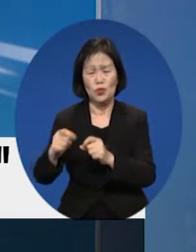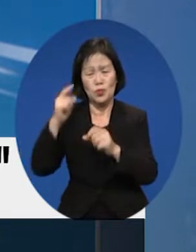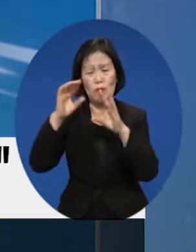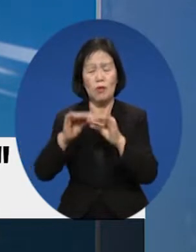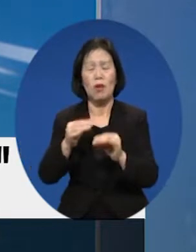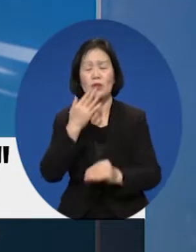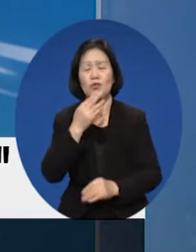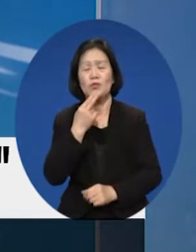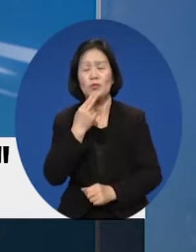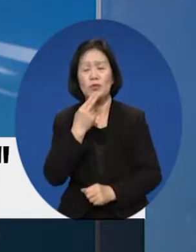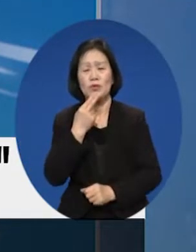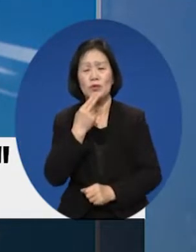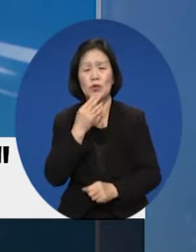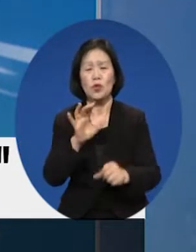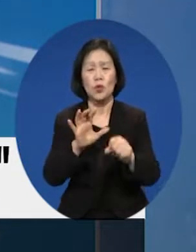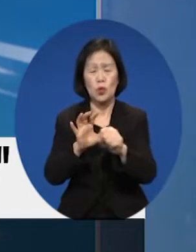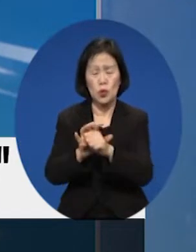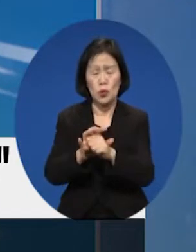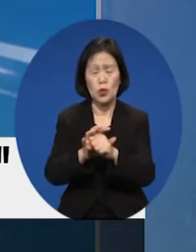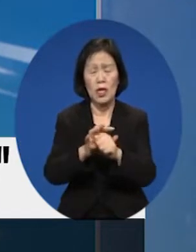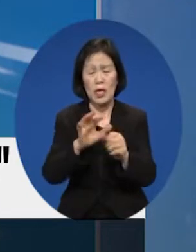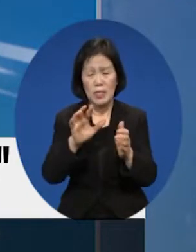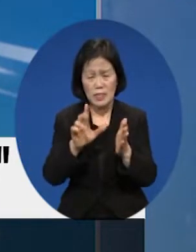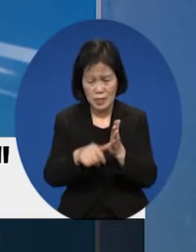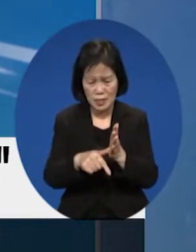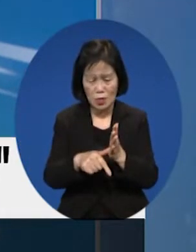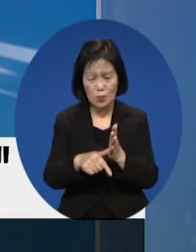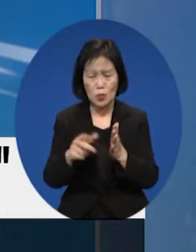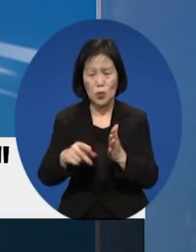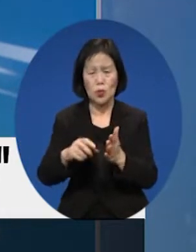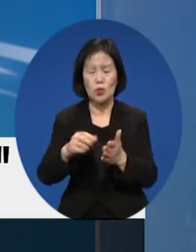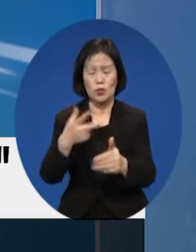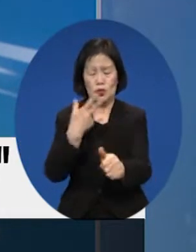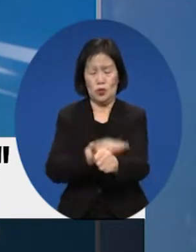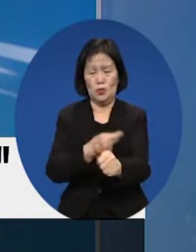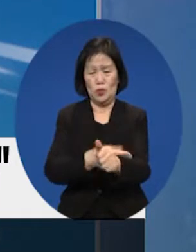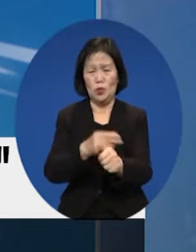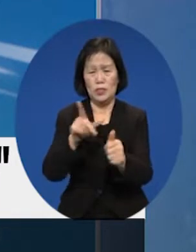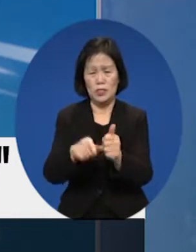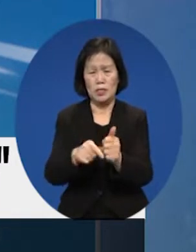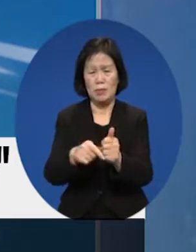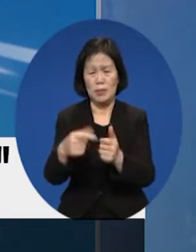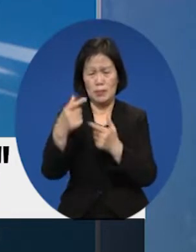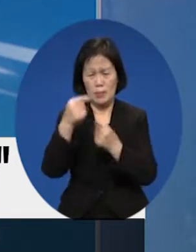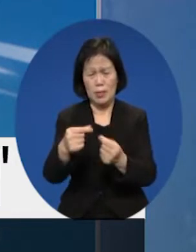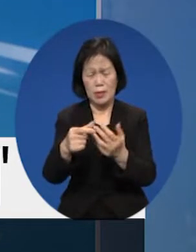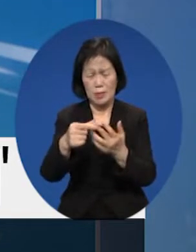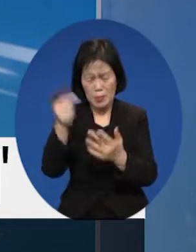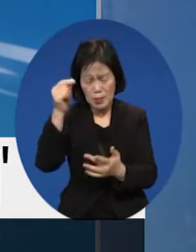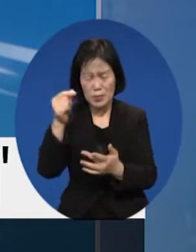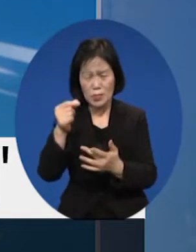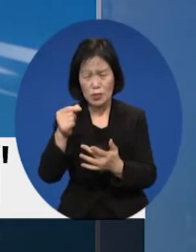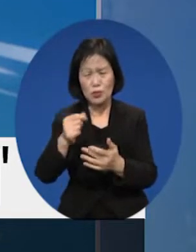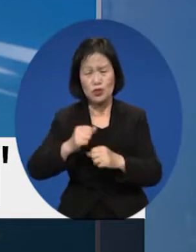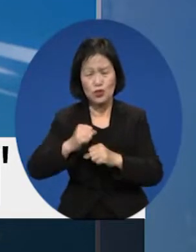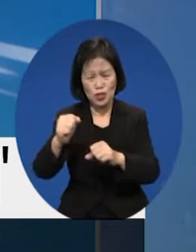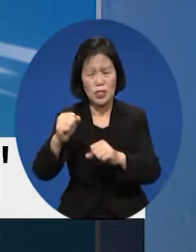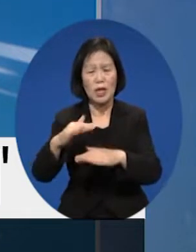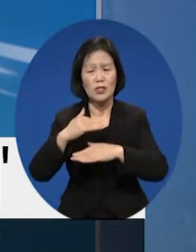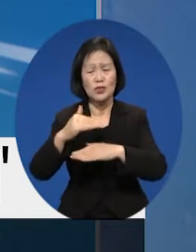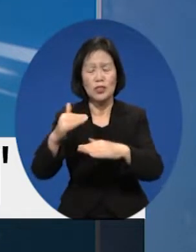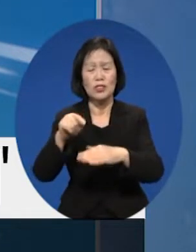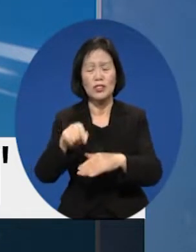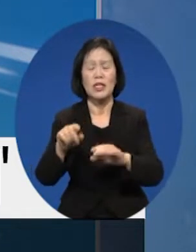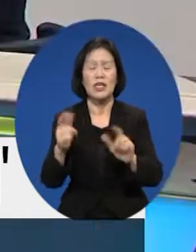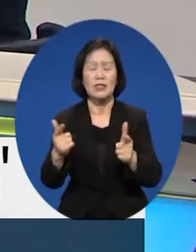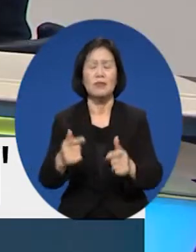수 없고 이 코로나 요 시점 내지는 이 그 저 접종 시점에 딱 잡아가지고 추진하는 일도 아니라는 점도 분명히 확인하셔야 될 것 같습니다.